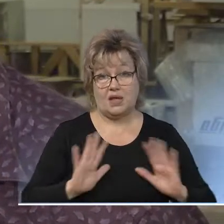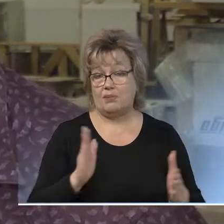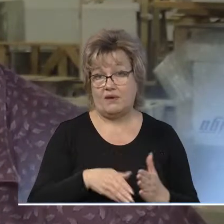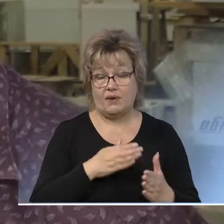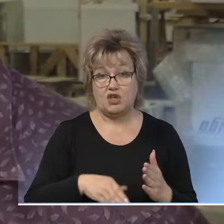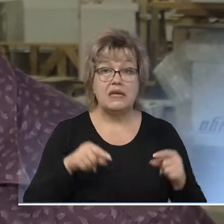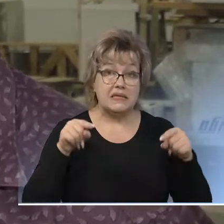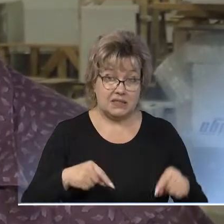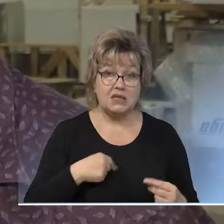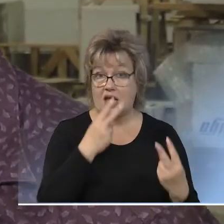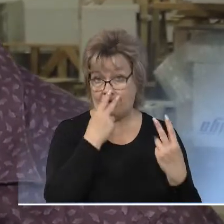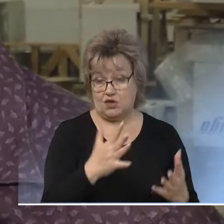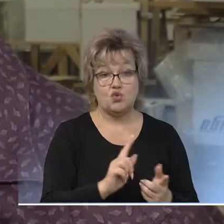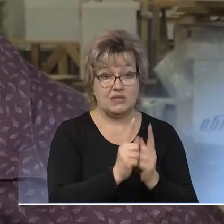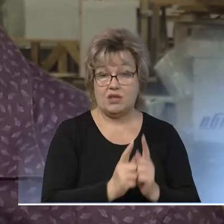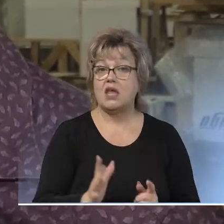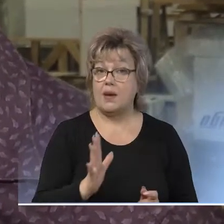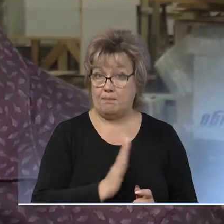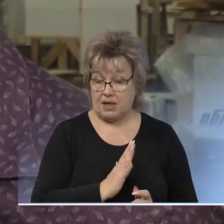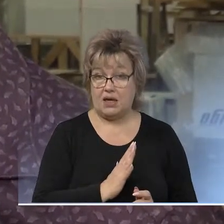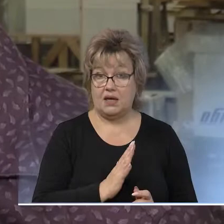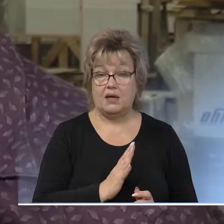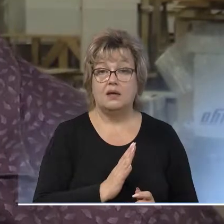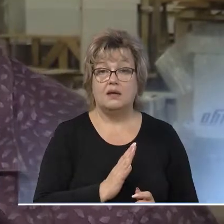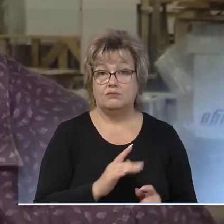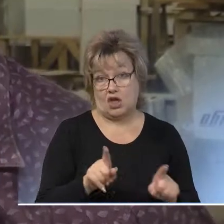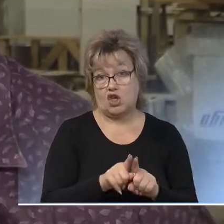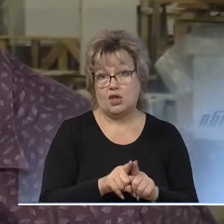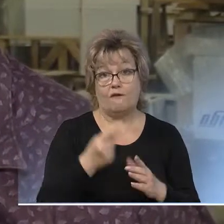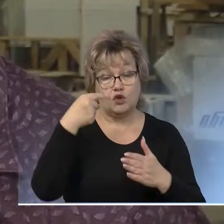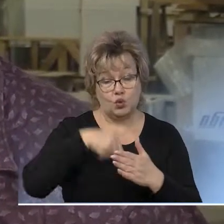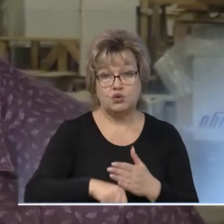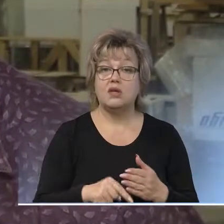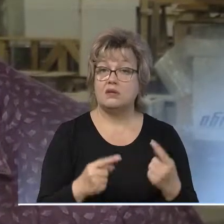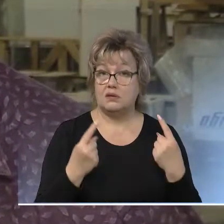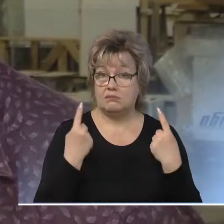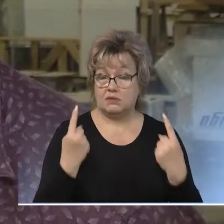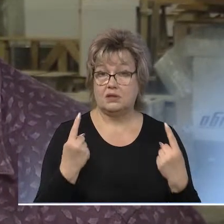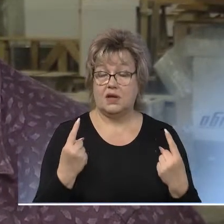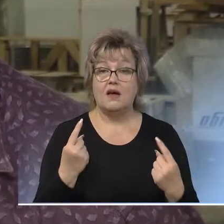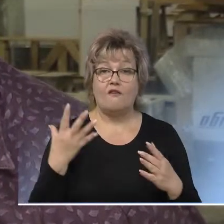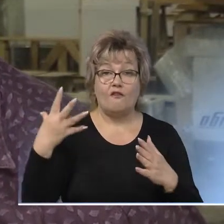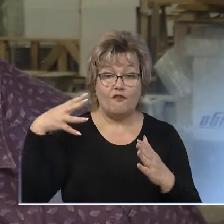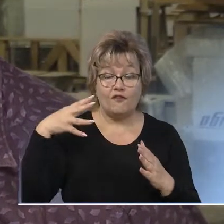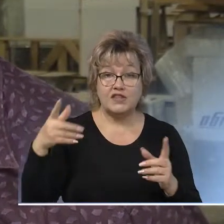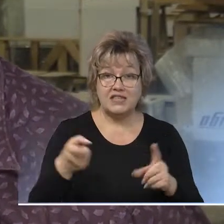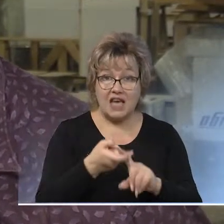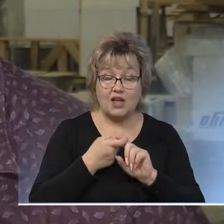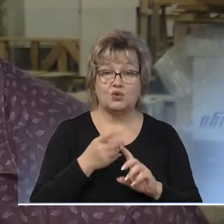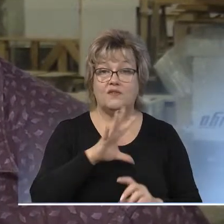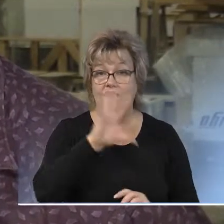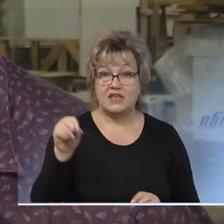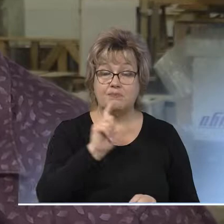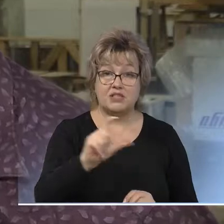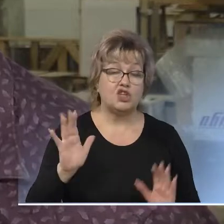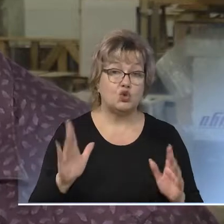вообще. Здесь я вижу, что изменения были. Изменения были такие внутренние, коренные, потому что втянут весь персонал этой